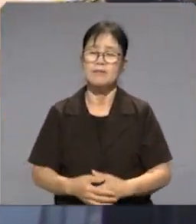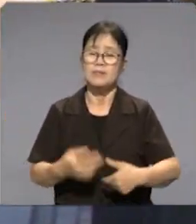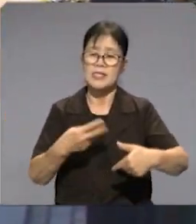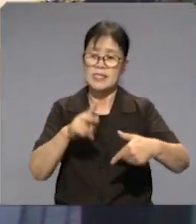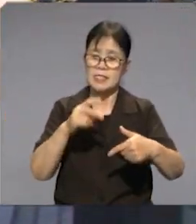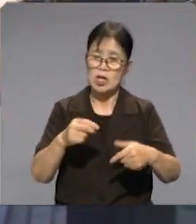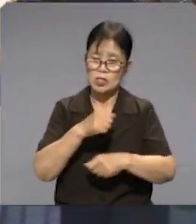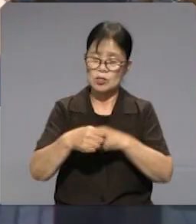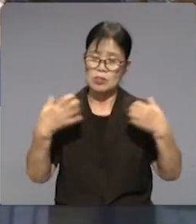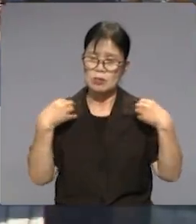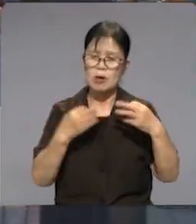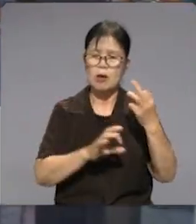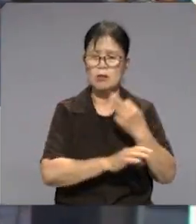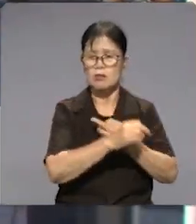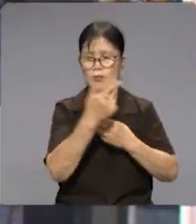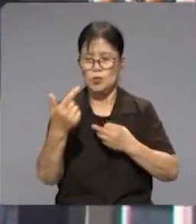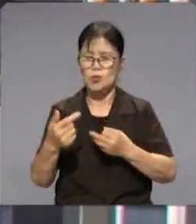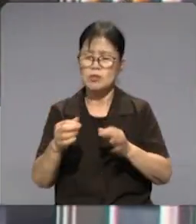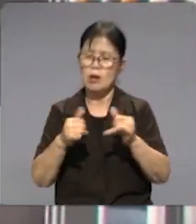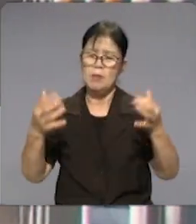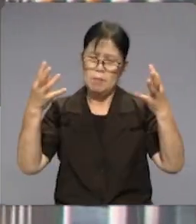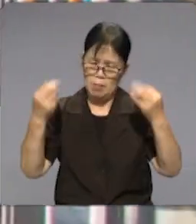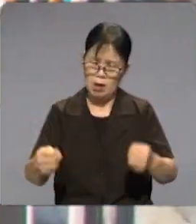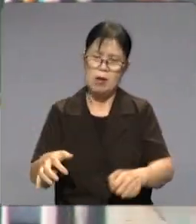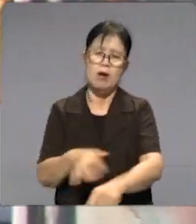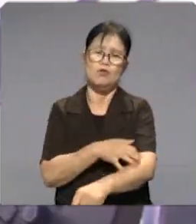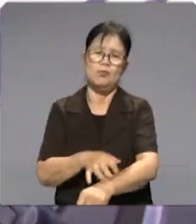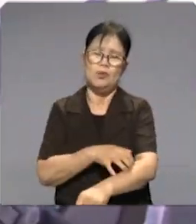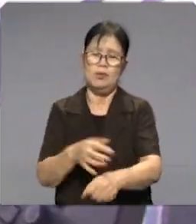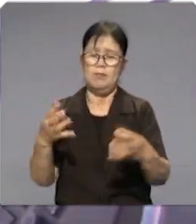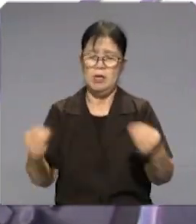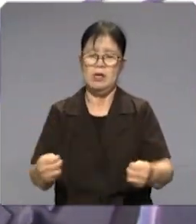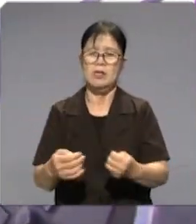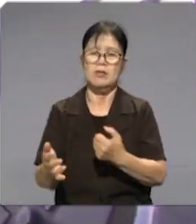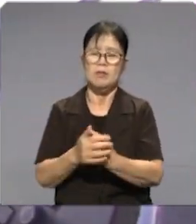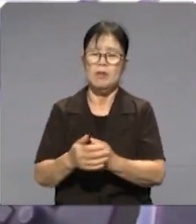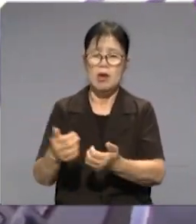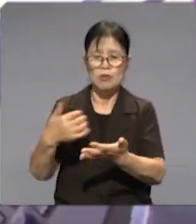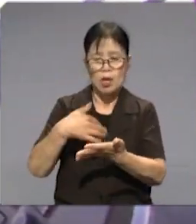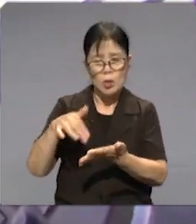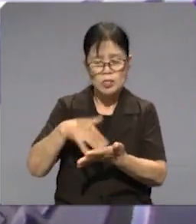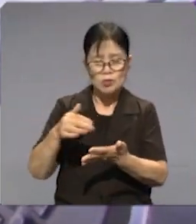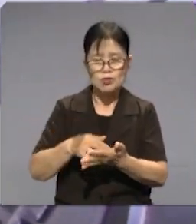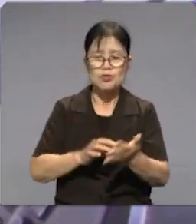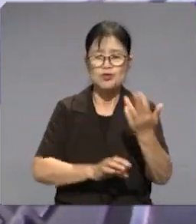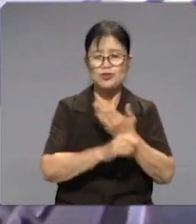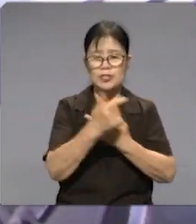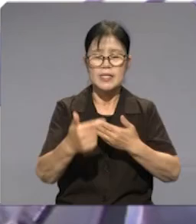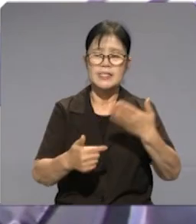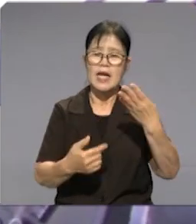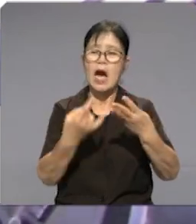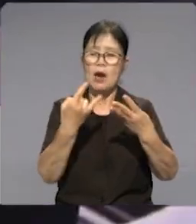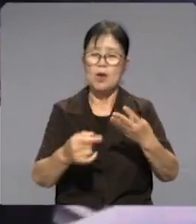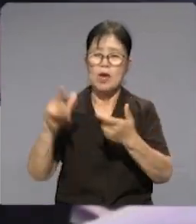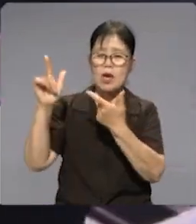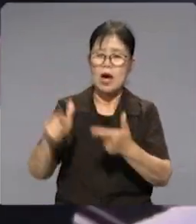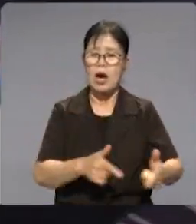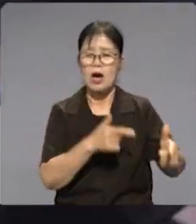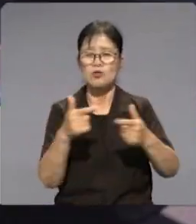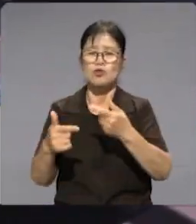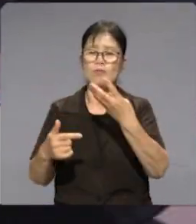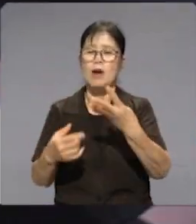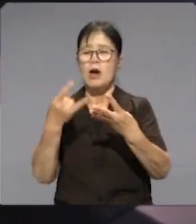인천 경제청은 출퇴근 시간 이용객이 많아 불편이 큰 것으로 보고 운행 횟수를 출퇴근 시간대 각 4회 하루 8회씩